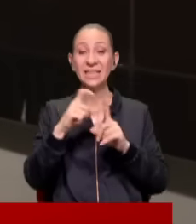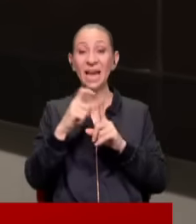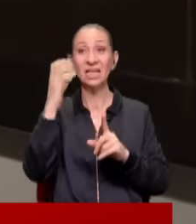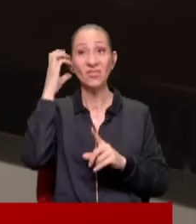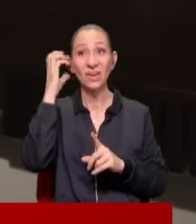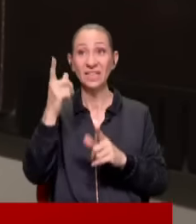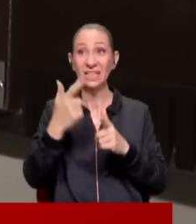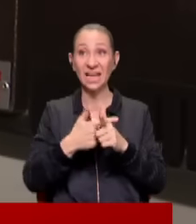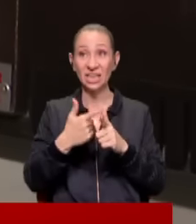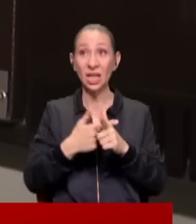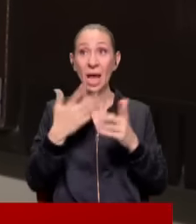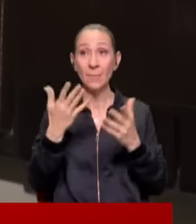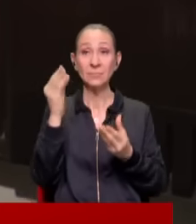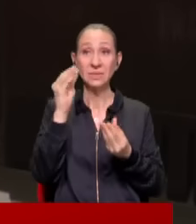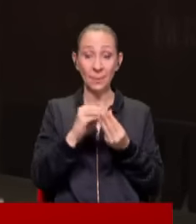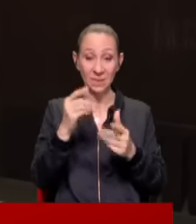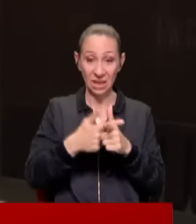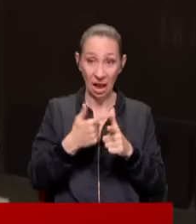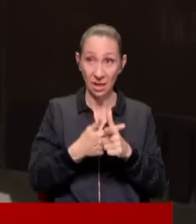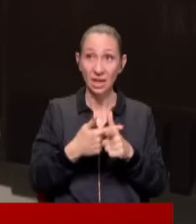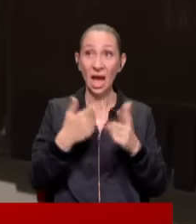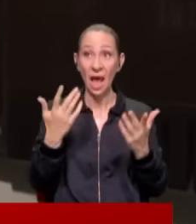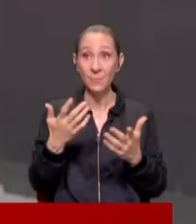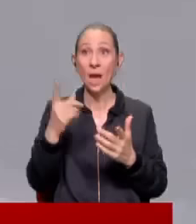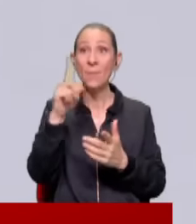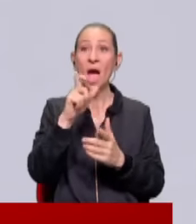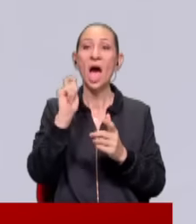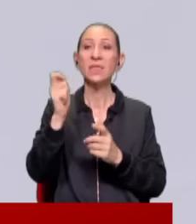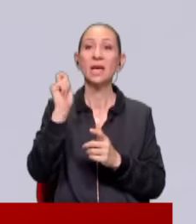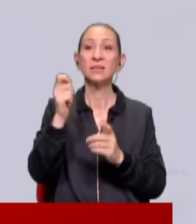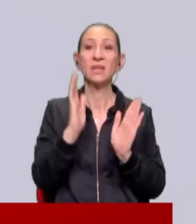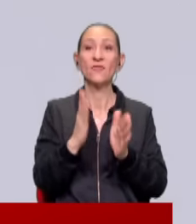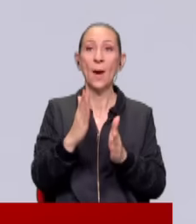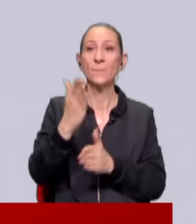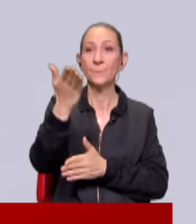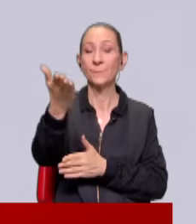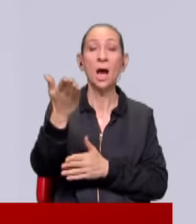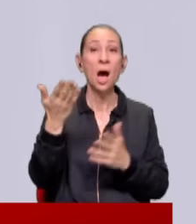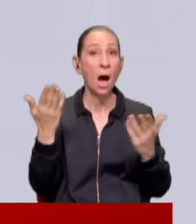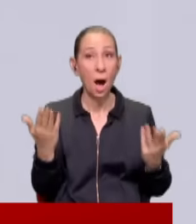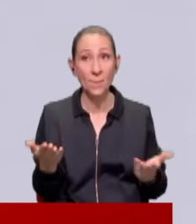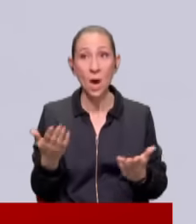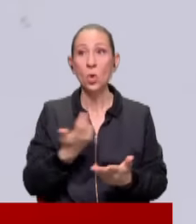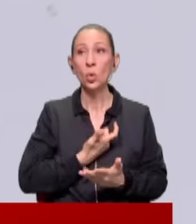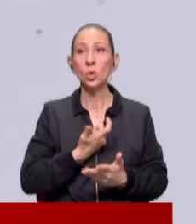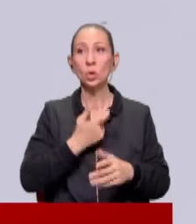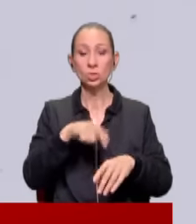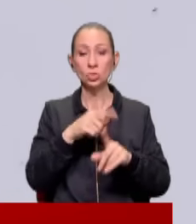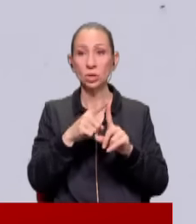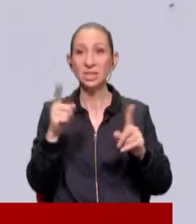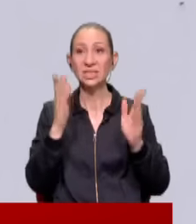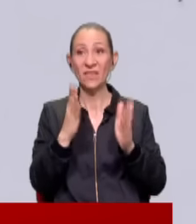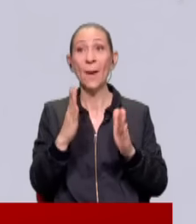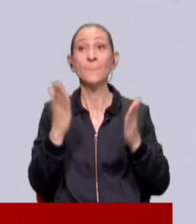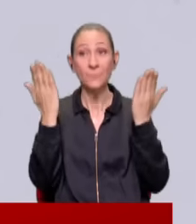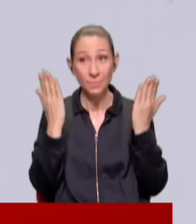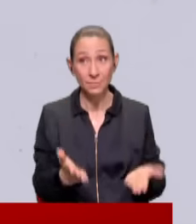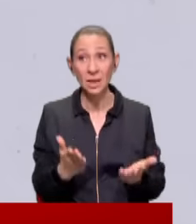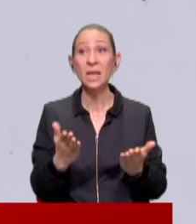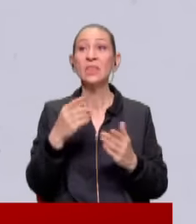Vakfı'nın kiracıları hem zamlı kiralarını hem de aidatlarını ödemeye devam ediyor. Ancak hukuki süreç devam etmesine